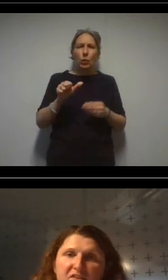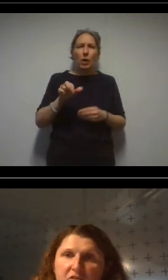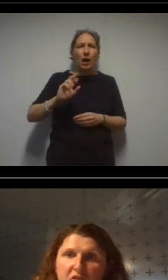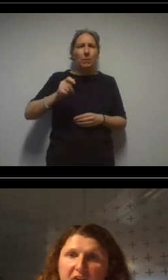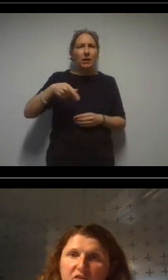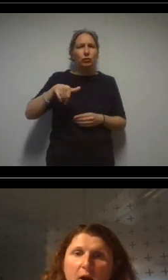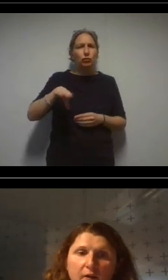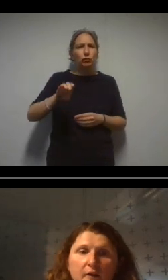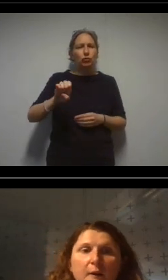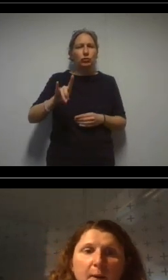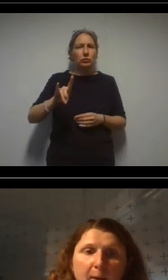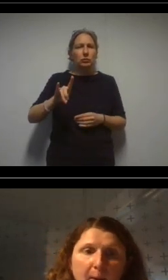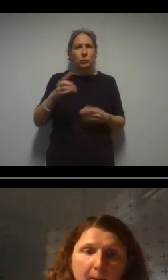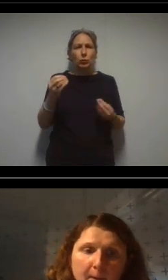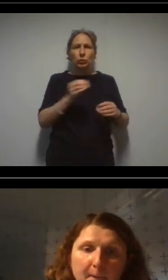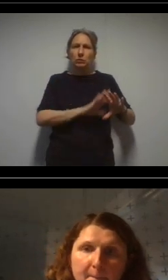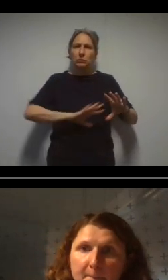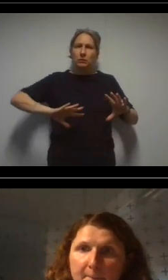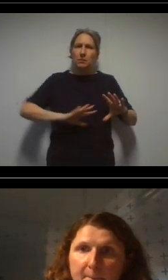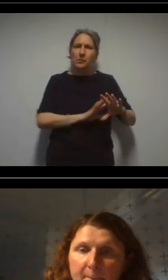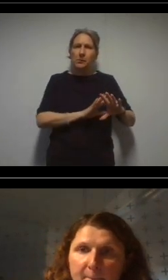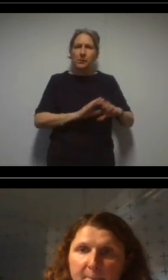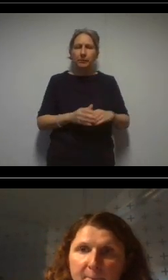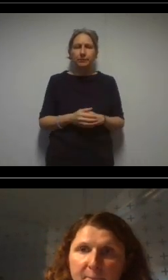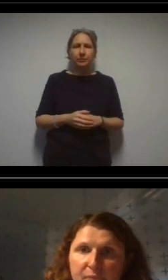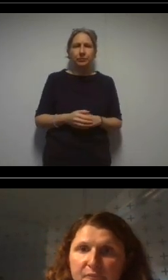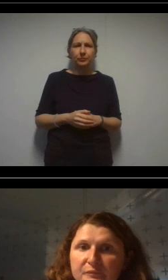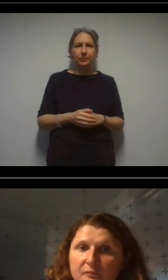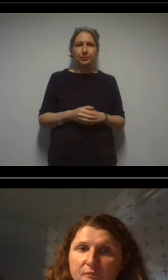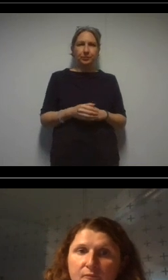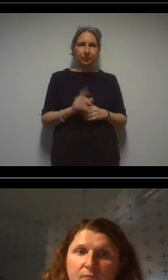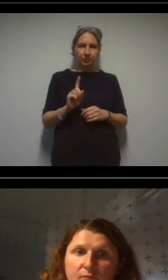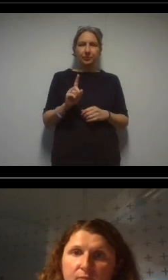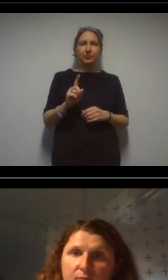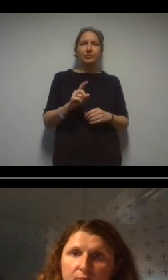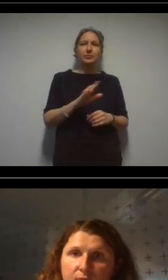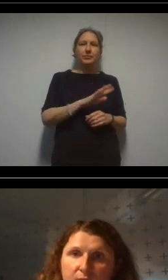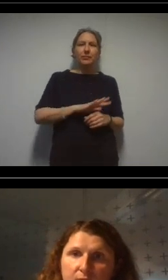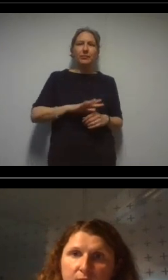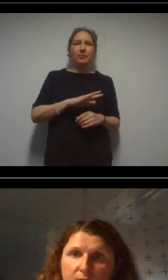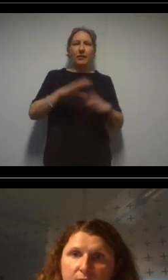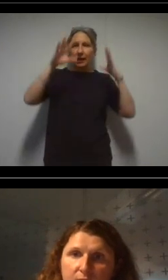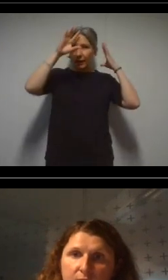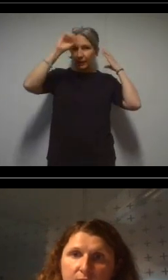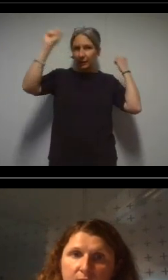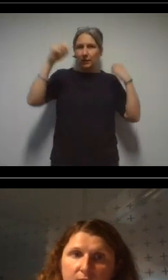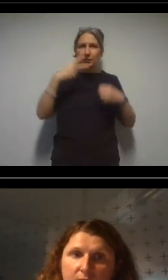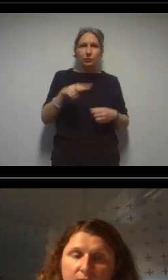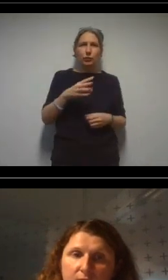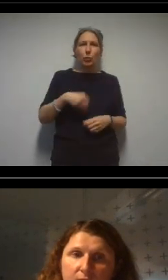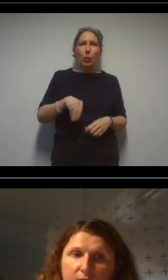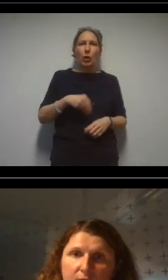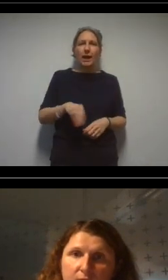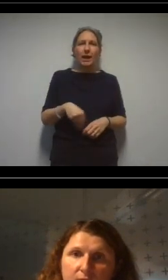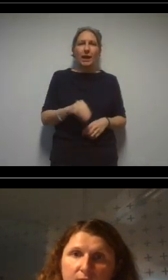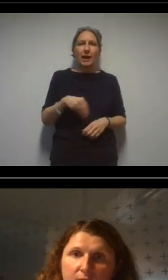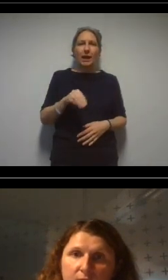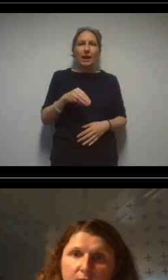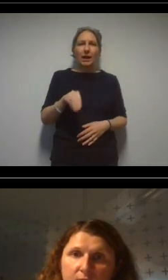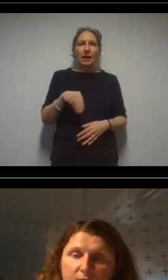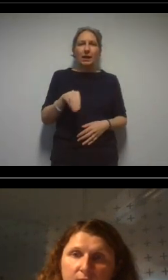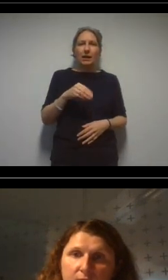l'heure sur la présence en territoire. Alors, on est sur le territoire de l'Académie de Montpellier. En fait, on